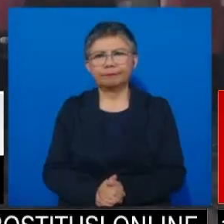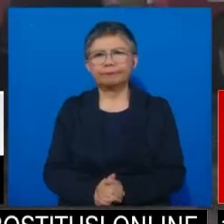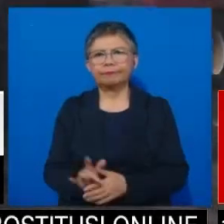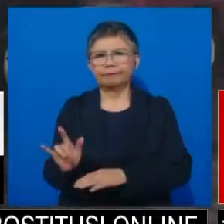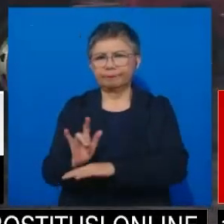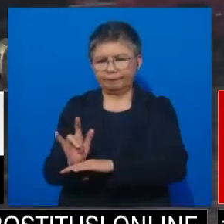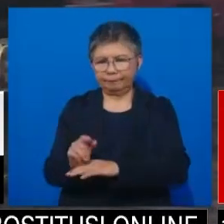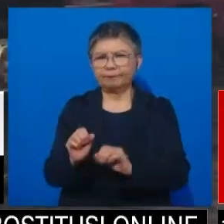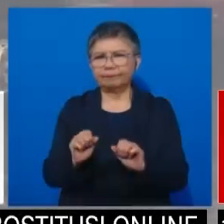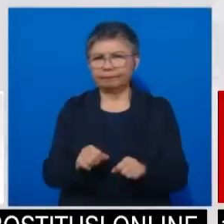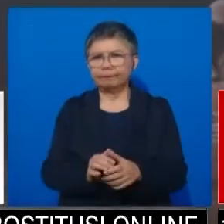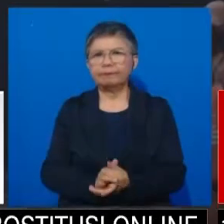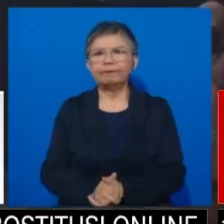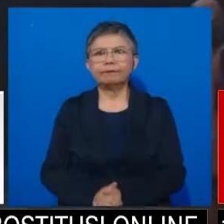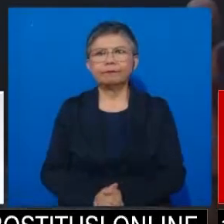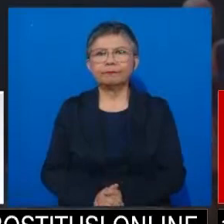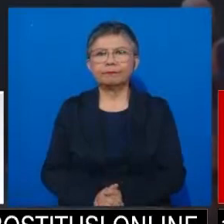Kota.